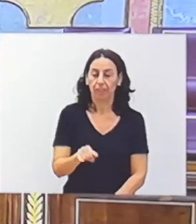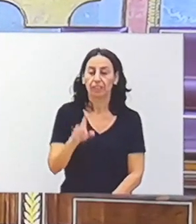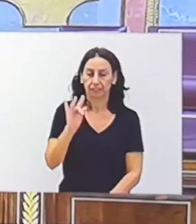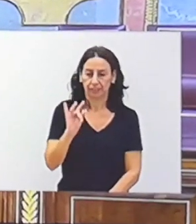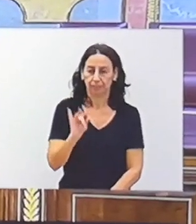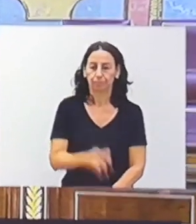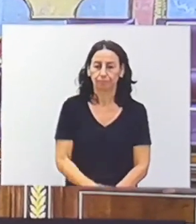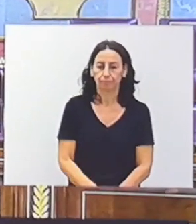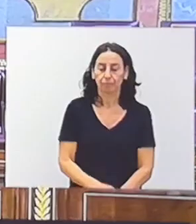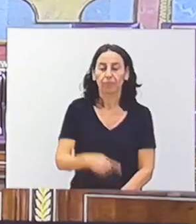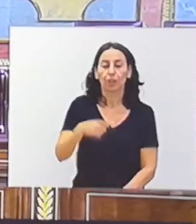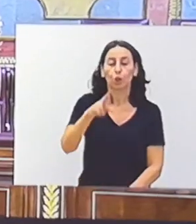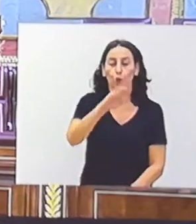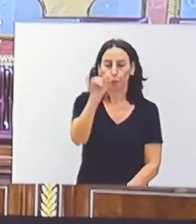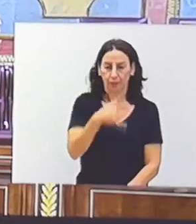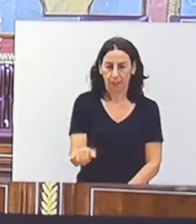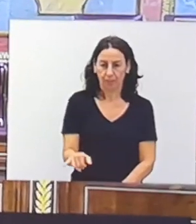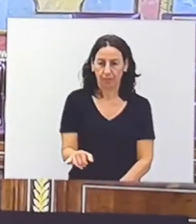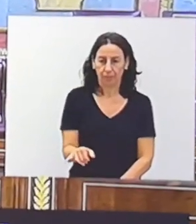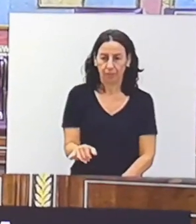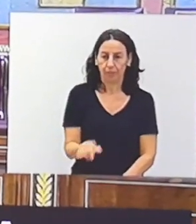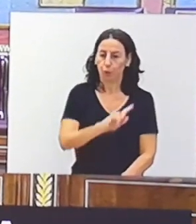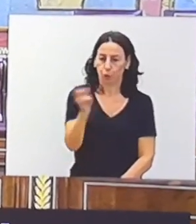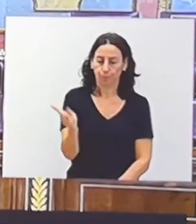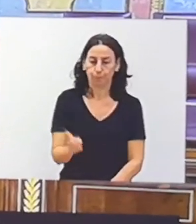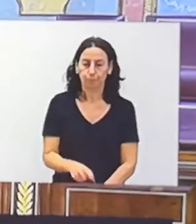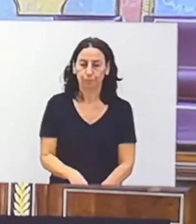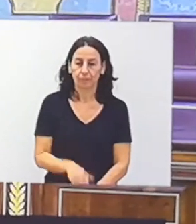José Antonio. Sí. Rodríguez Gómez de Celis Alfonso. No.